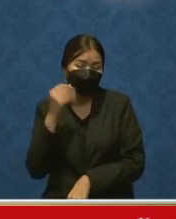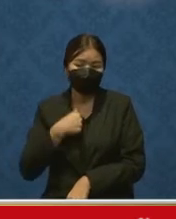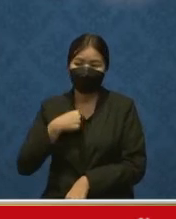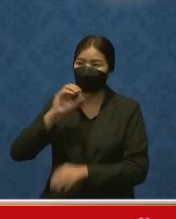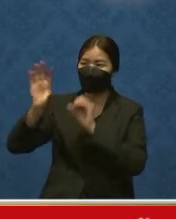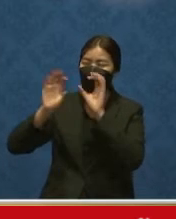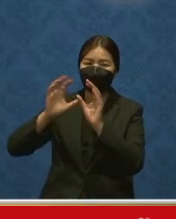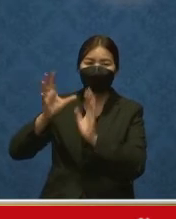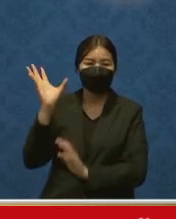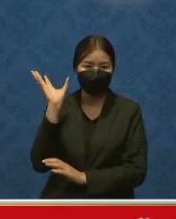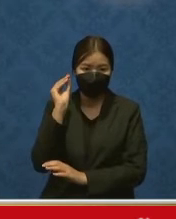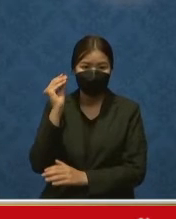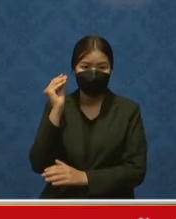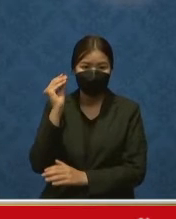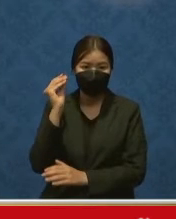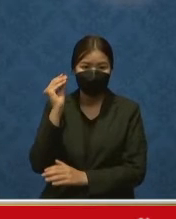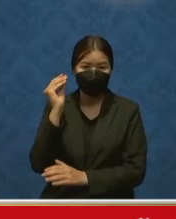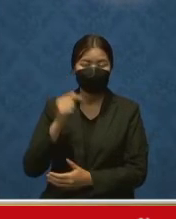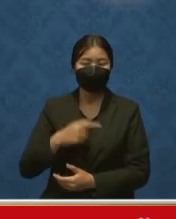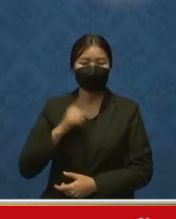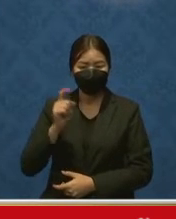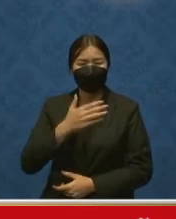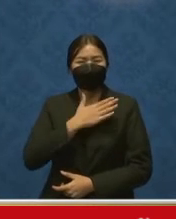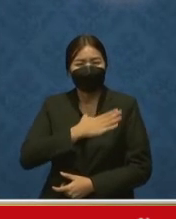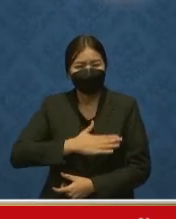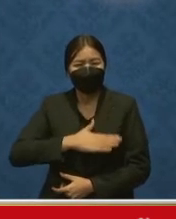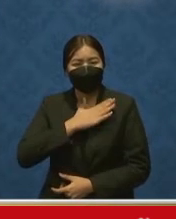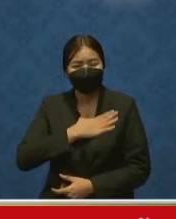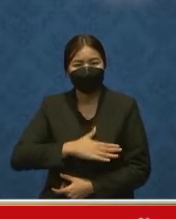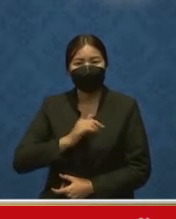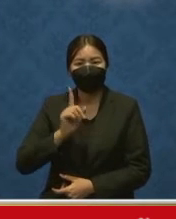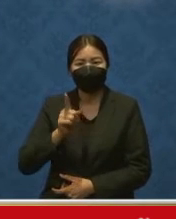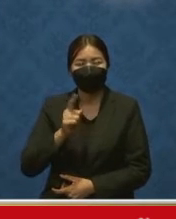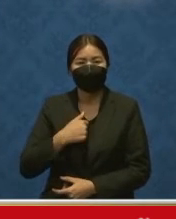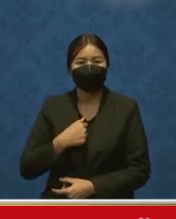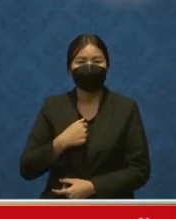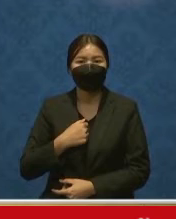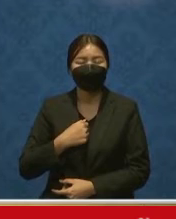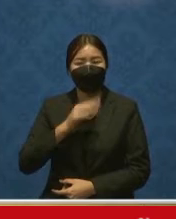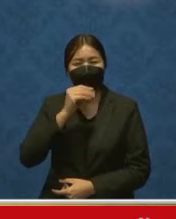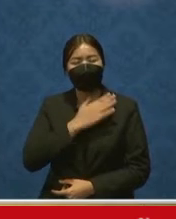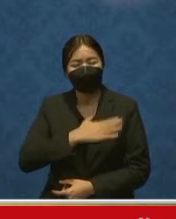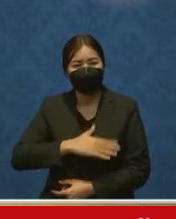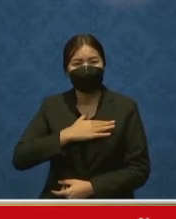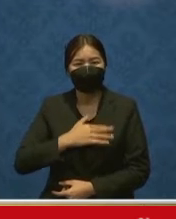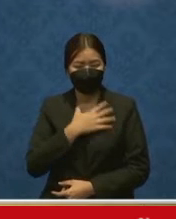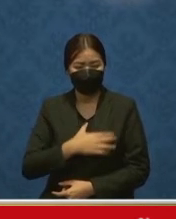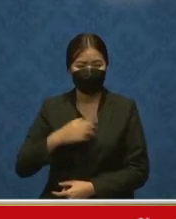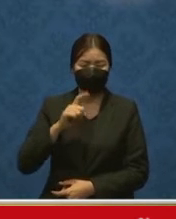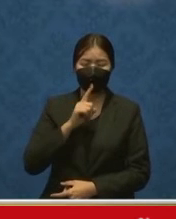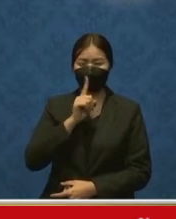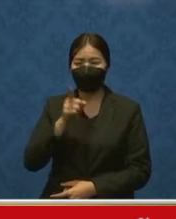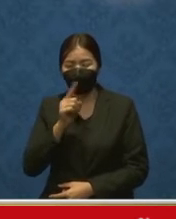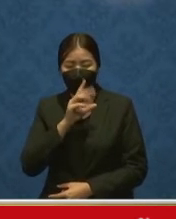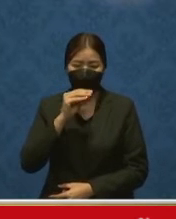ฟังกันคะแล้วก็ต้องใจเย็นๆมีอะไรว่ากันนี้ได้ท่านจะเอารมเสีย